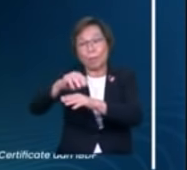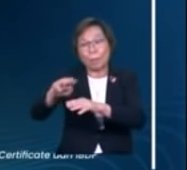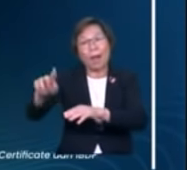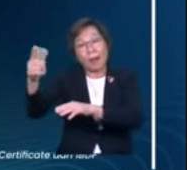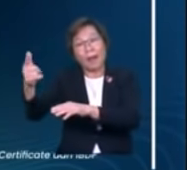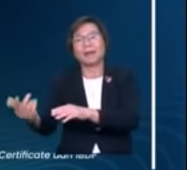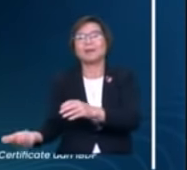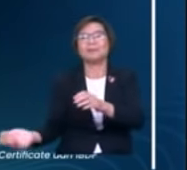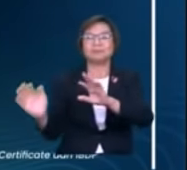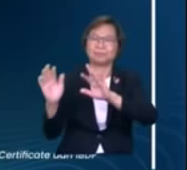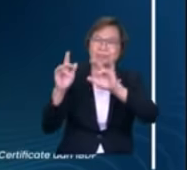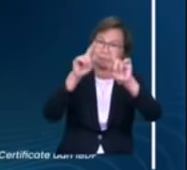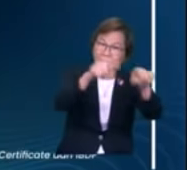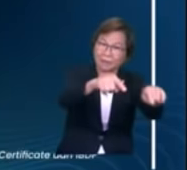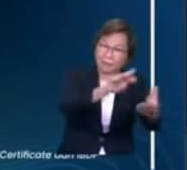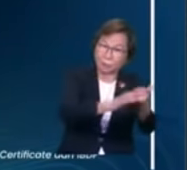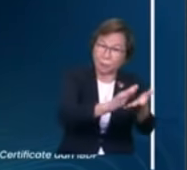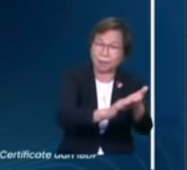sekolah